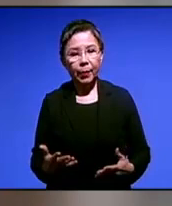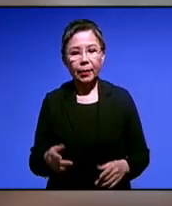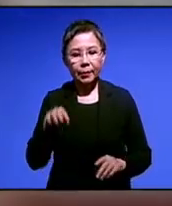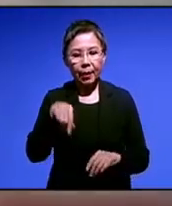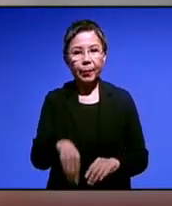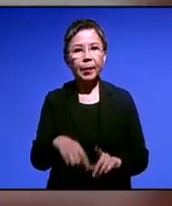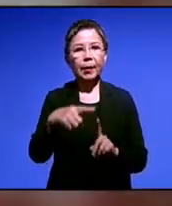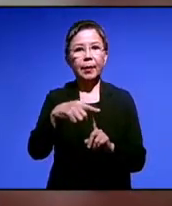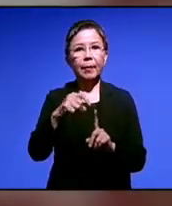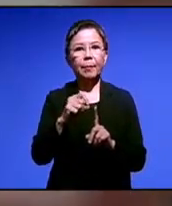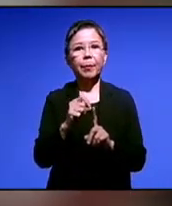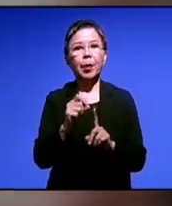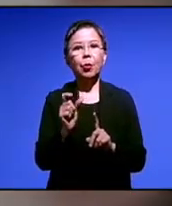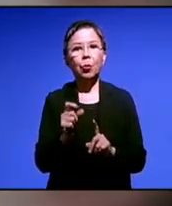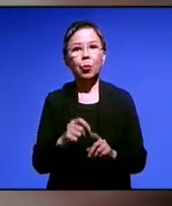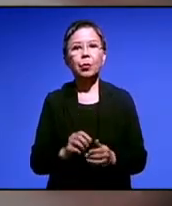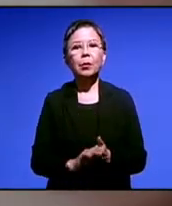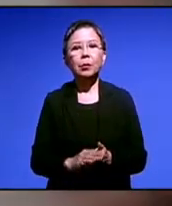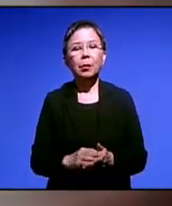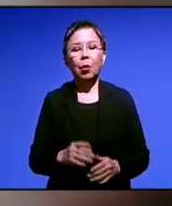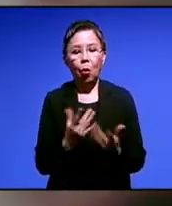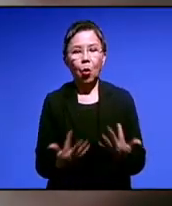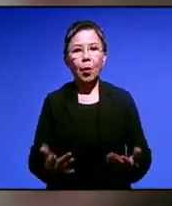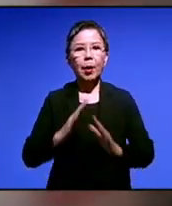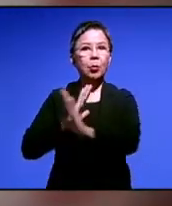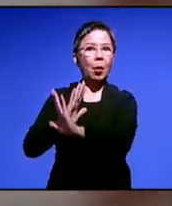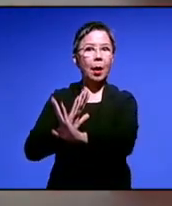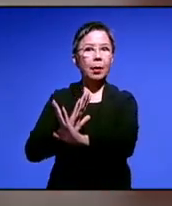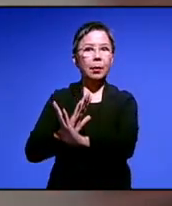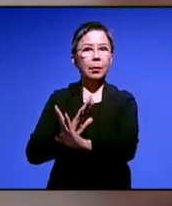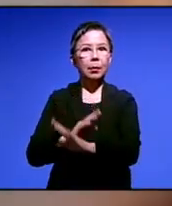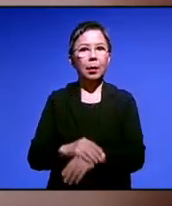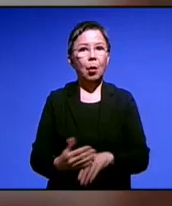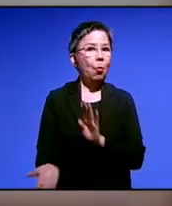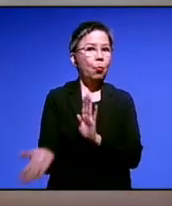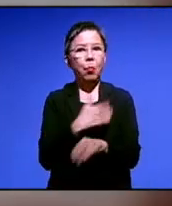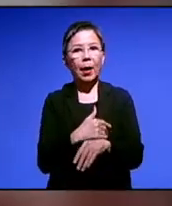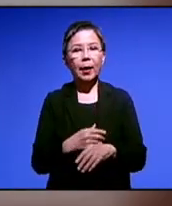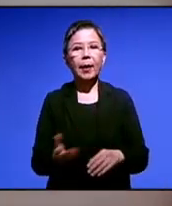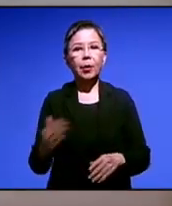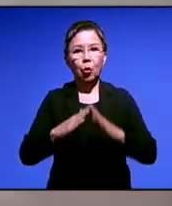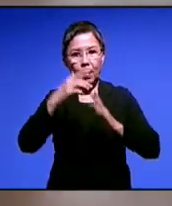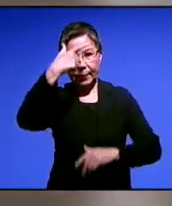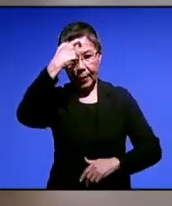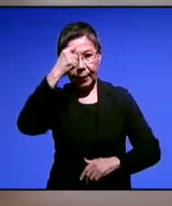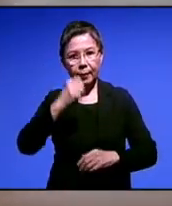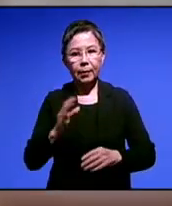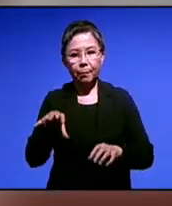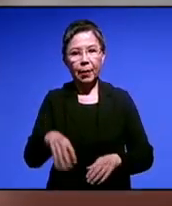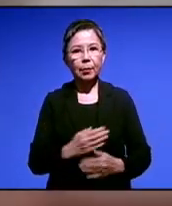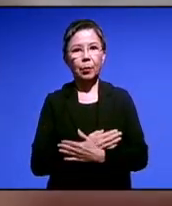TPU sewakul jenazah Nuria ditolak warga setelah sempat dibawa kembali ke kamar mayat RS dokter Karyadi